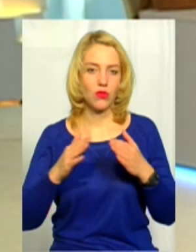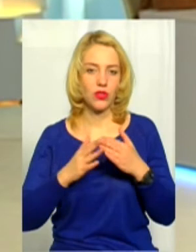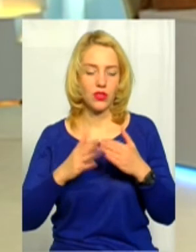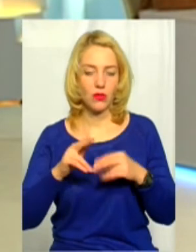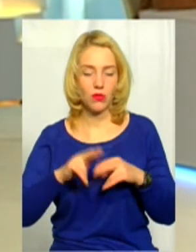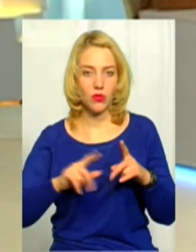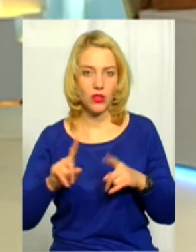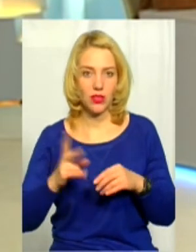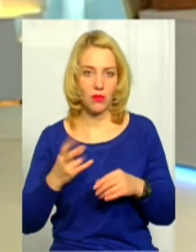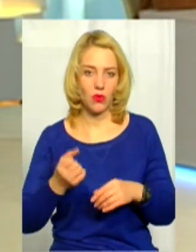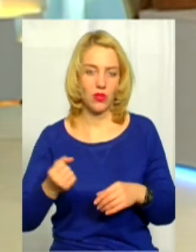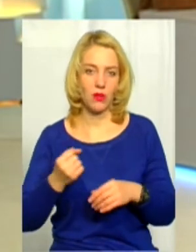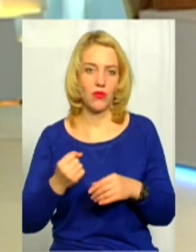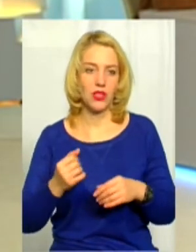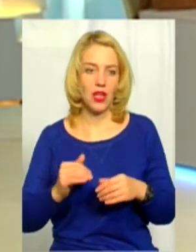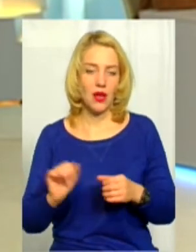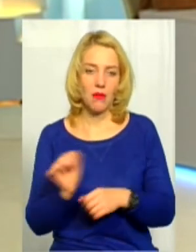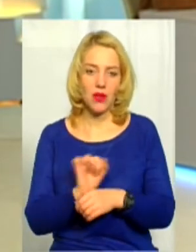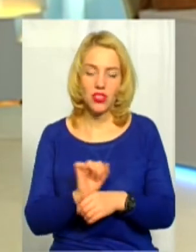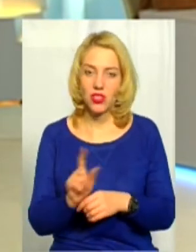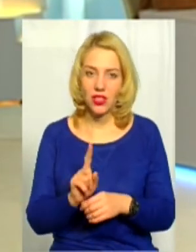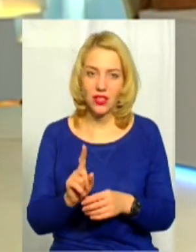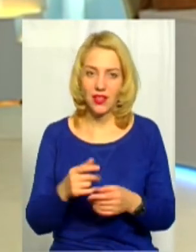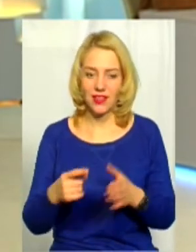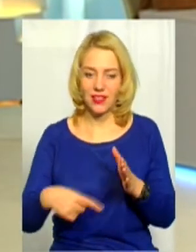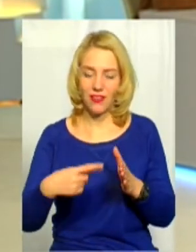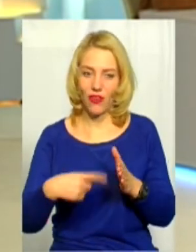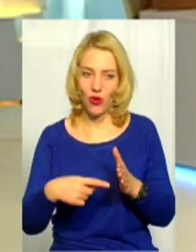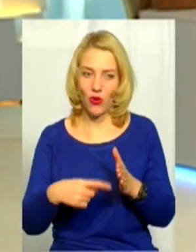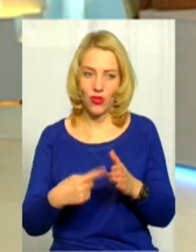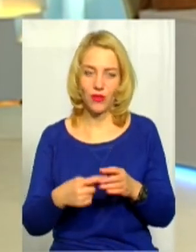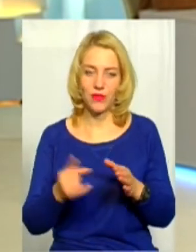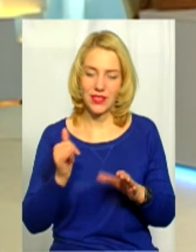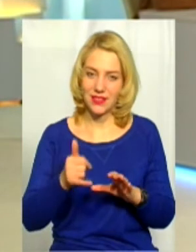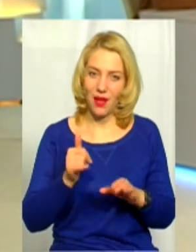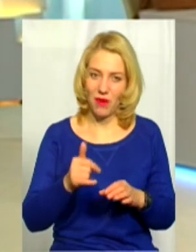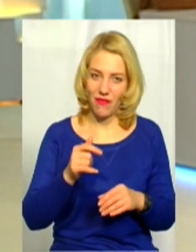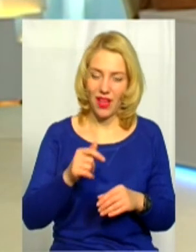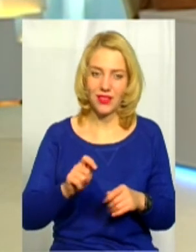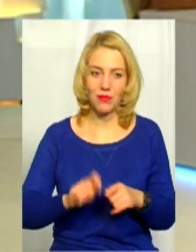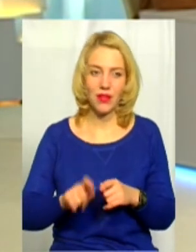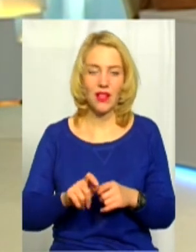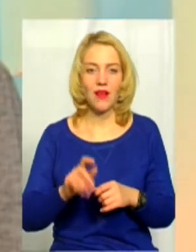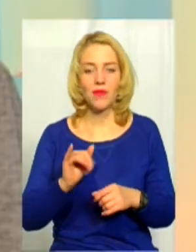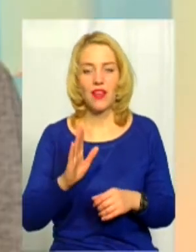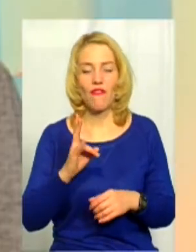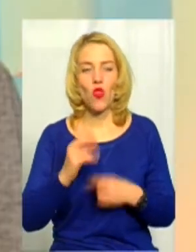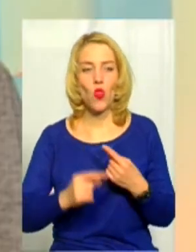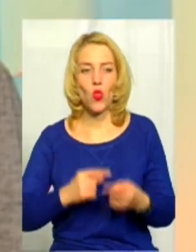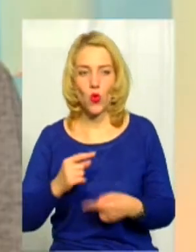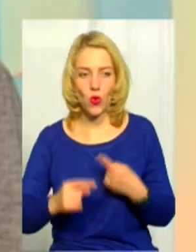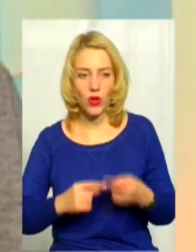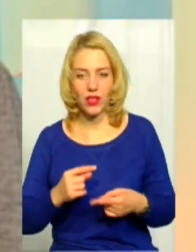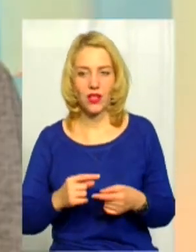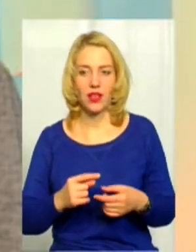побудовані, які треба утримувати, машини, які треба з двигуном 6 літрів внуки, заправляти. Внуки підросли, а діти не схотіли